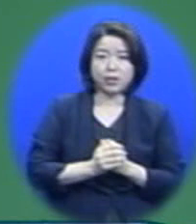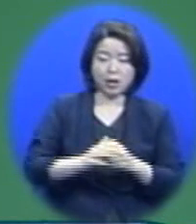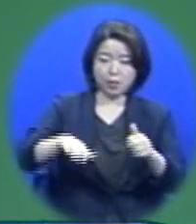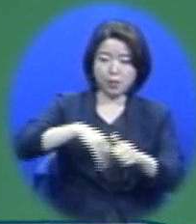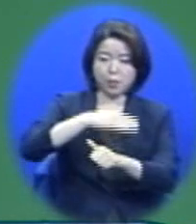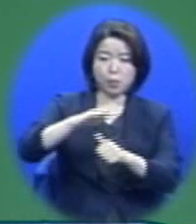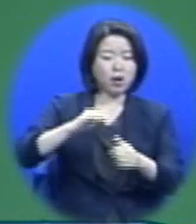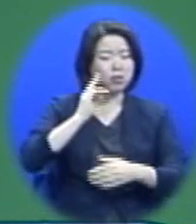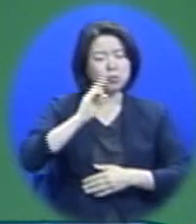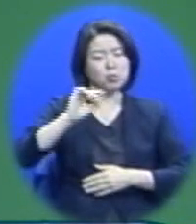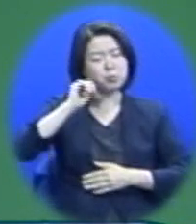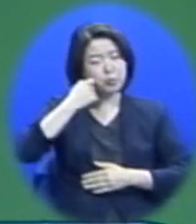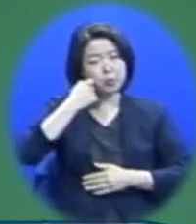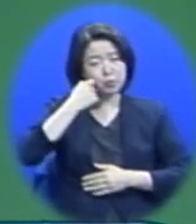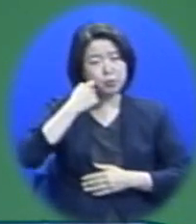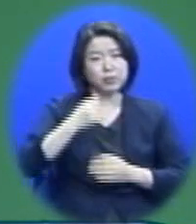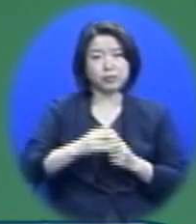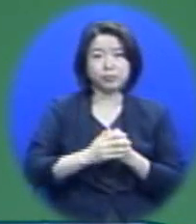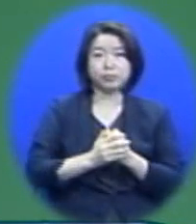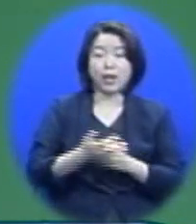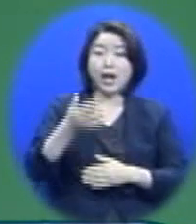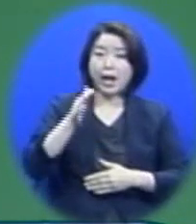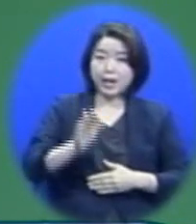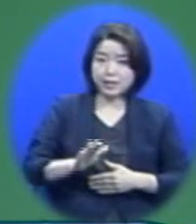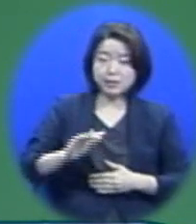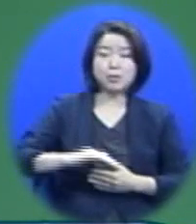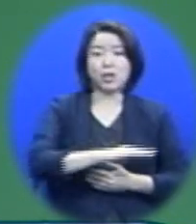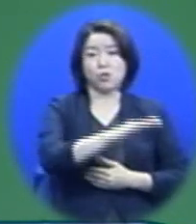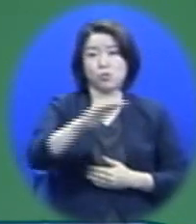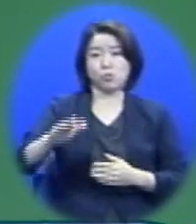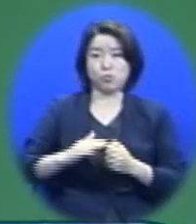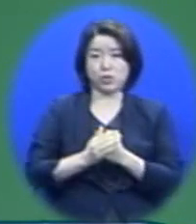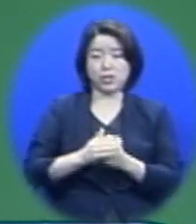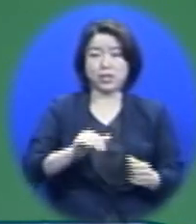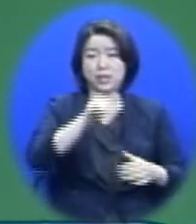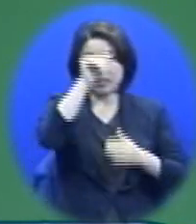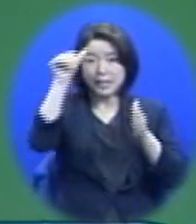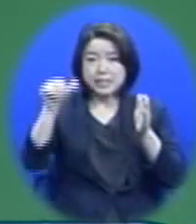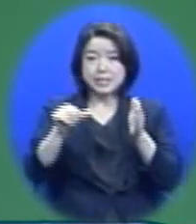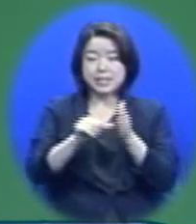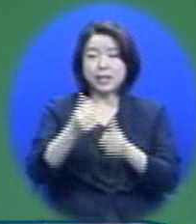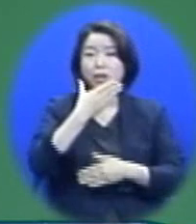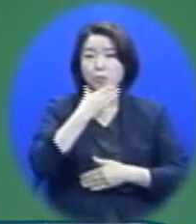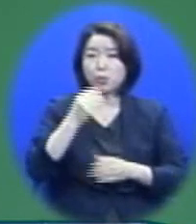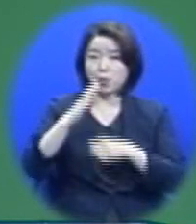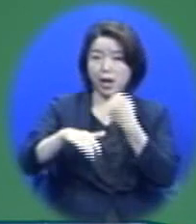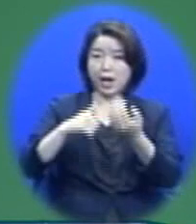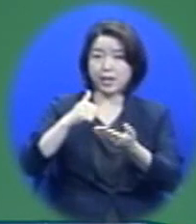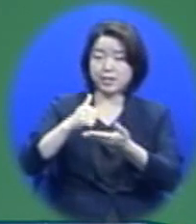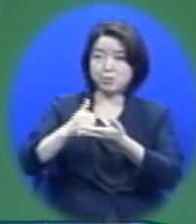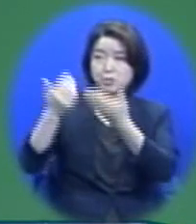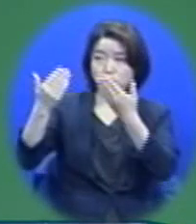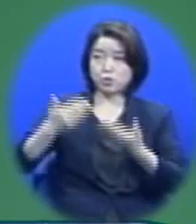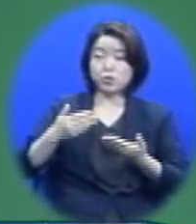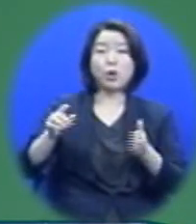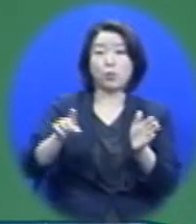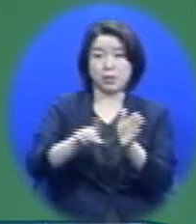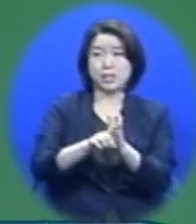환경이 너무 어렵다. 그렇지만 우리는 우리 인생의 복을 하나님이 주신다고 믿는